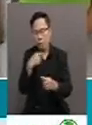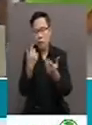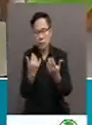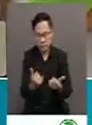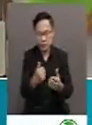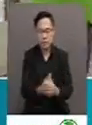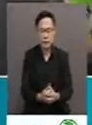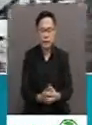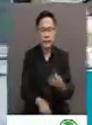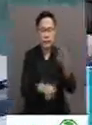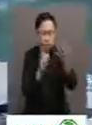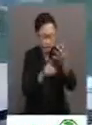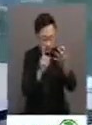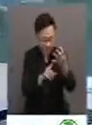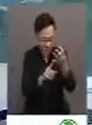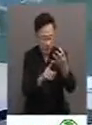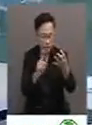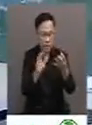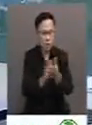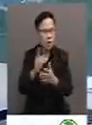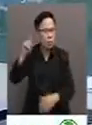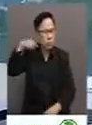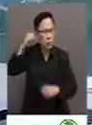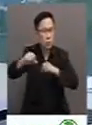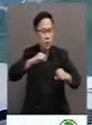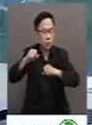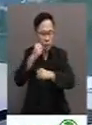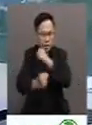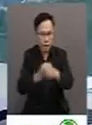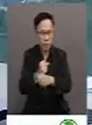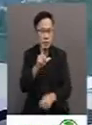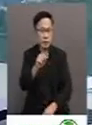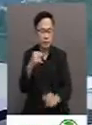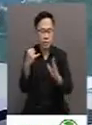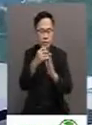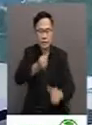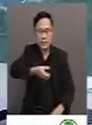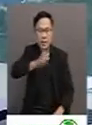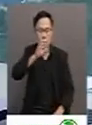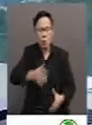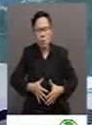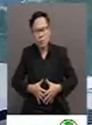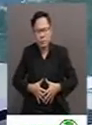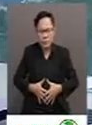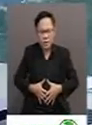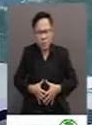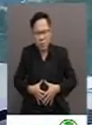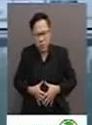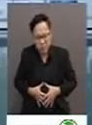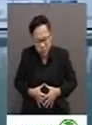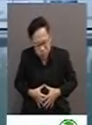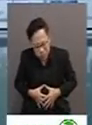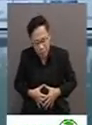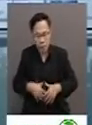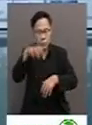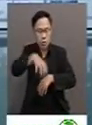ไปตามติดอีกหนึ่งกรณีนะคะกรณีหญิงวัยรุ่นวัย20ปีที่สระแก้วปวดท้องแล้วก็ไปหาคุณหมอที่โรงพยาบาลค่